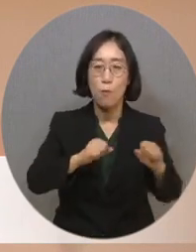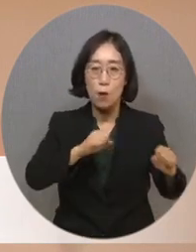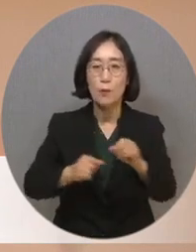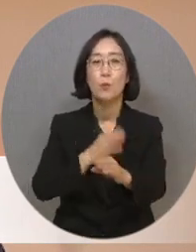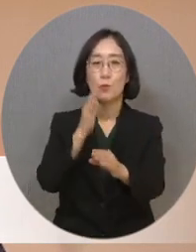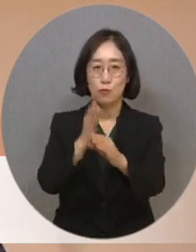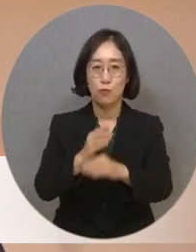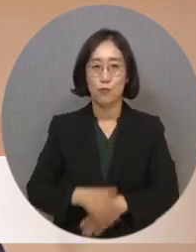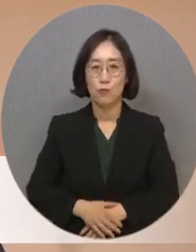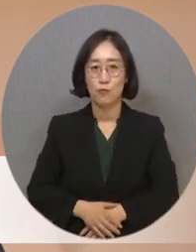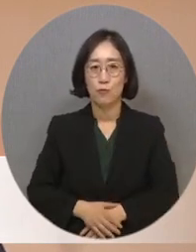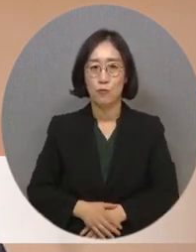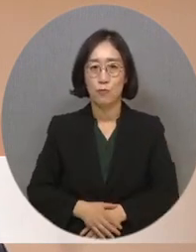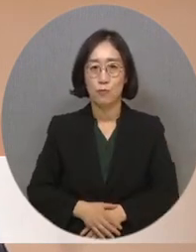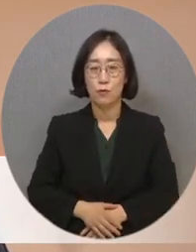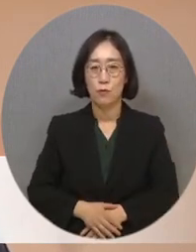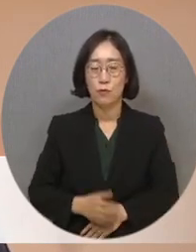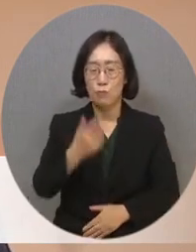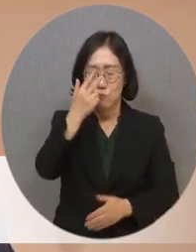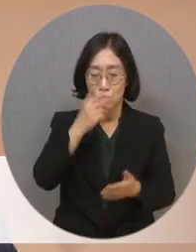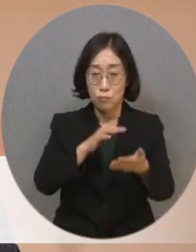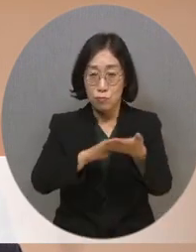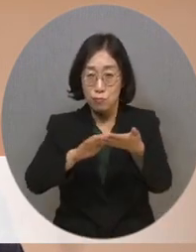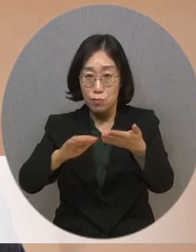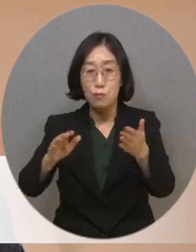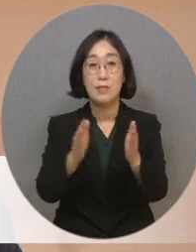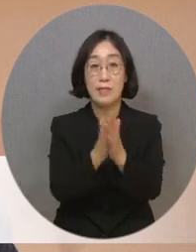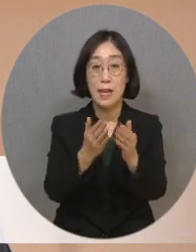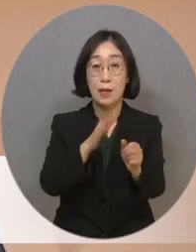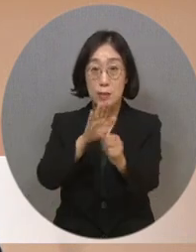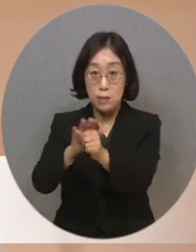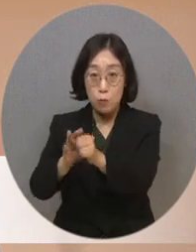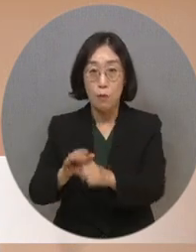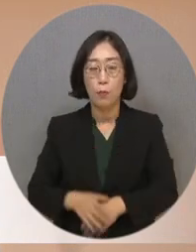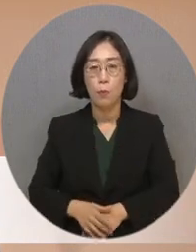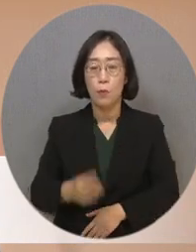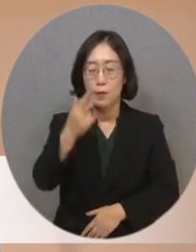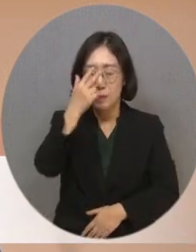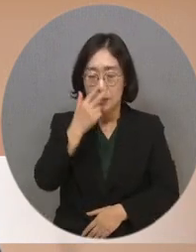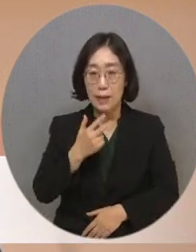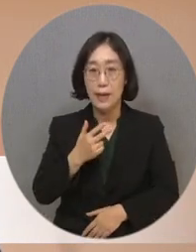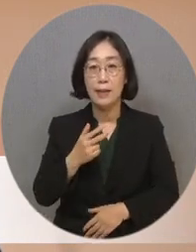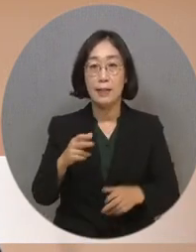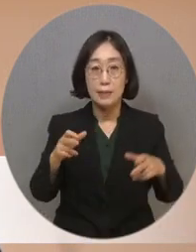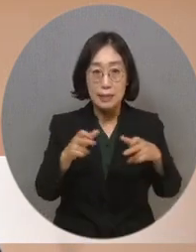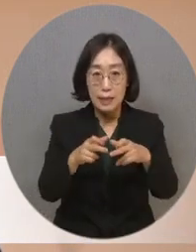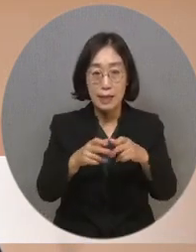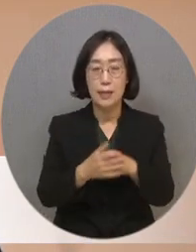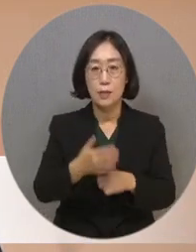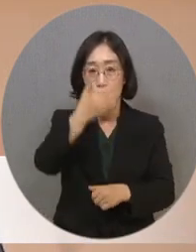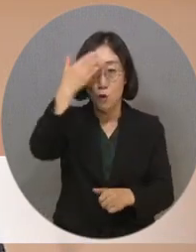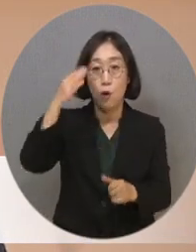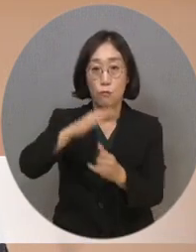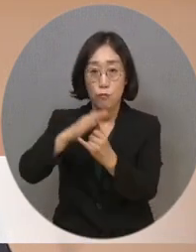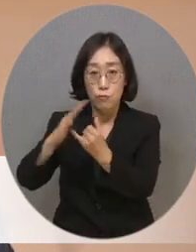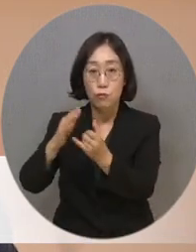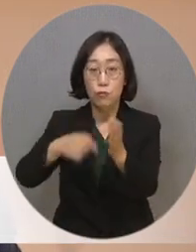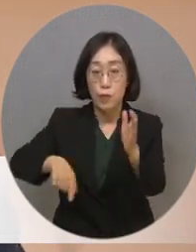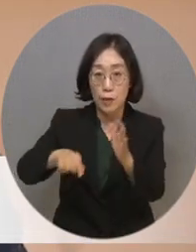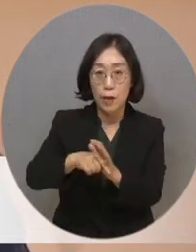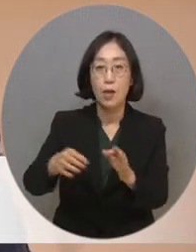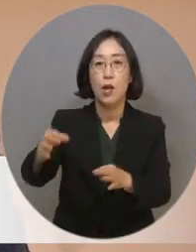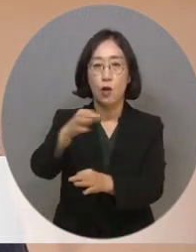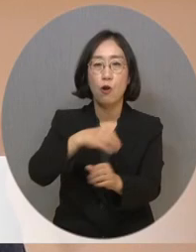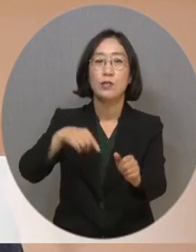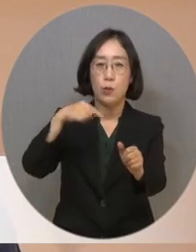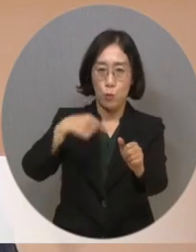있습니다. 점자 도서 책 제작을 지원한다든지 혹은 시각장애인 청년들을 대상으로 한 경제교육을